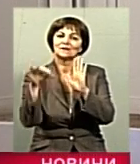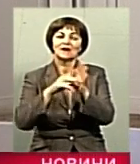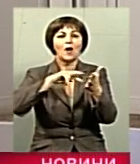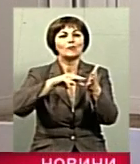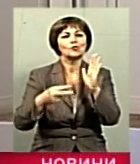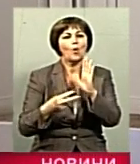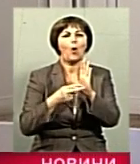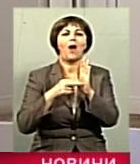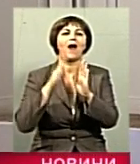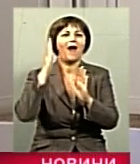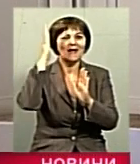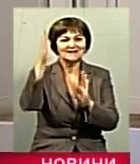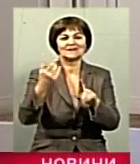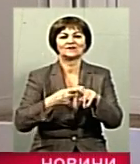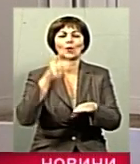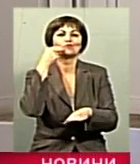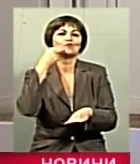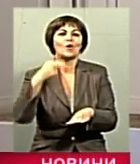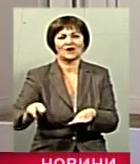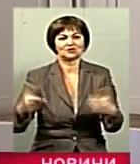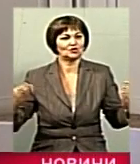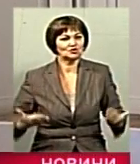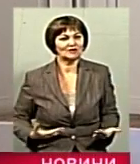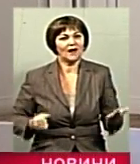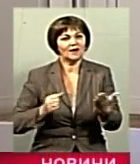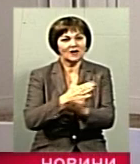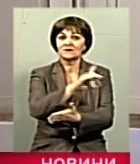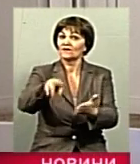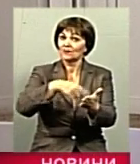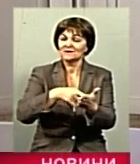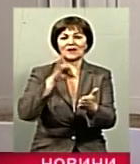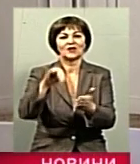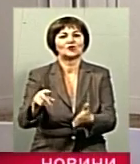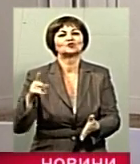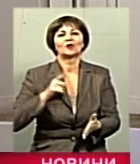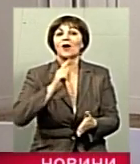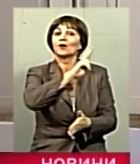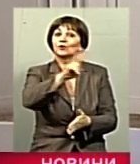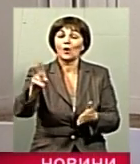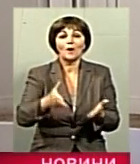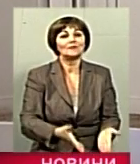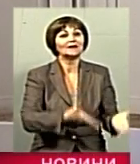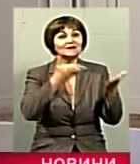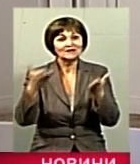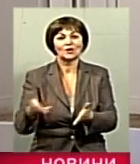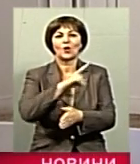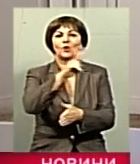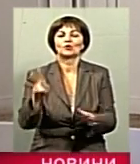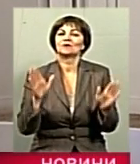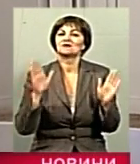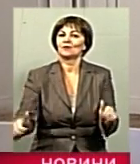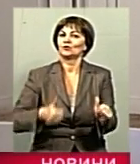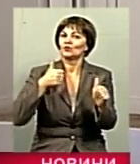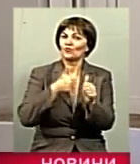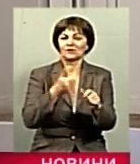на покращення якості життя у місті, та чекають на пропозиції від усіх небайдужих. Але от хто саме може долучитися до творення «Майстерні